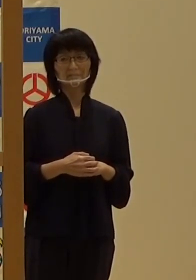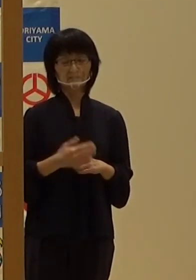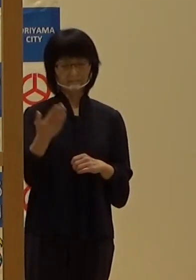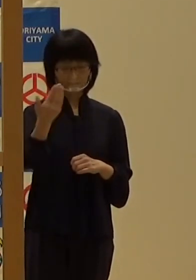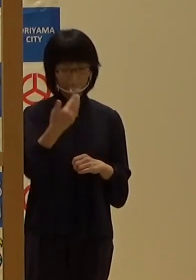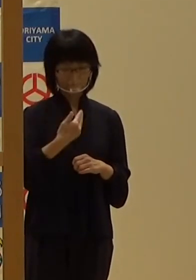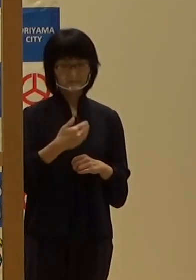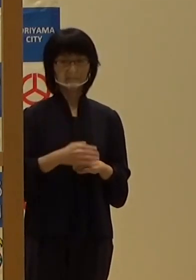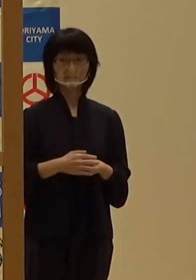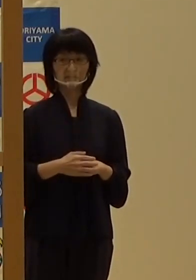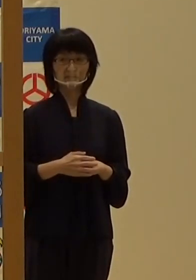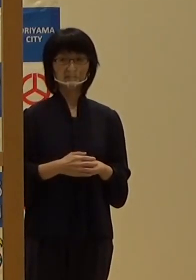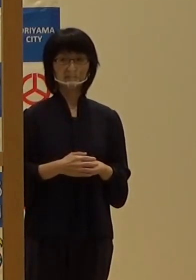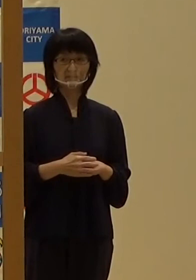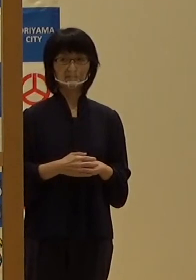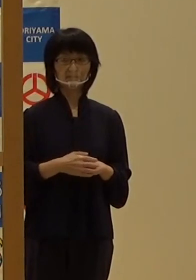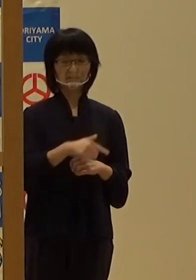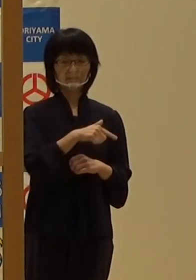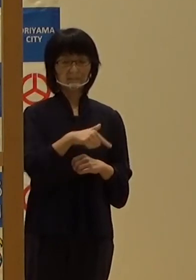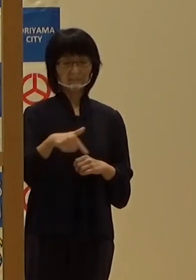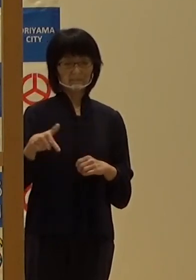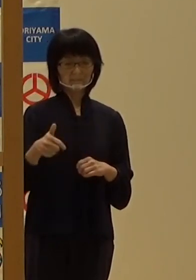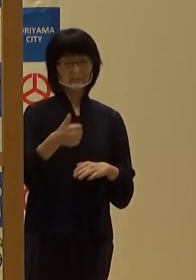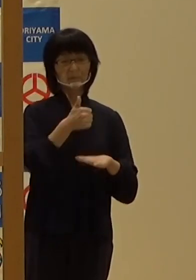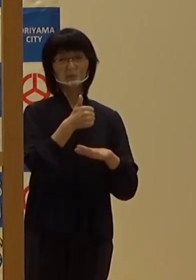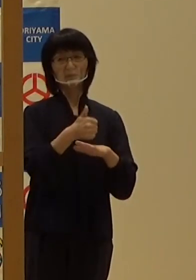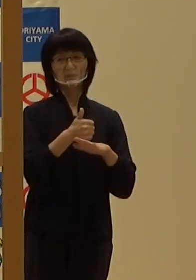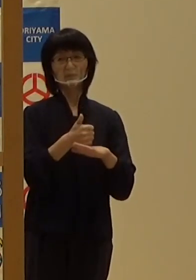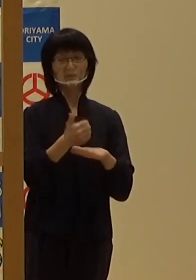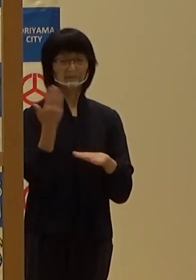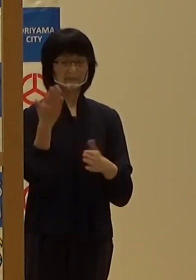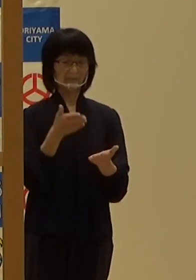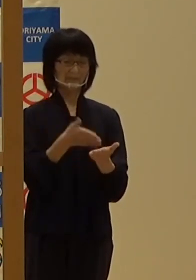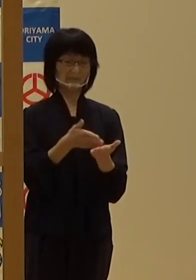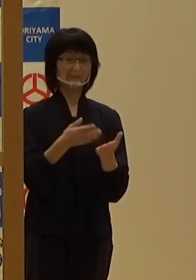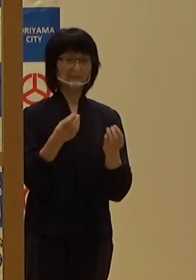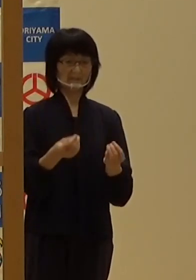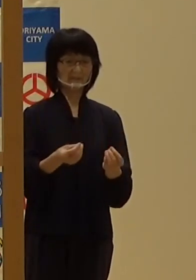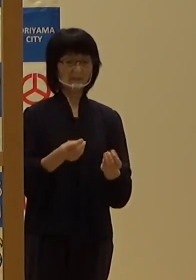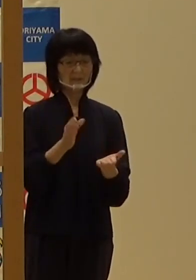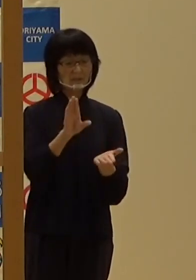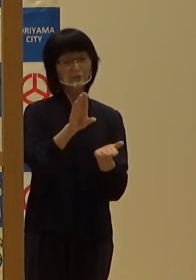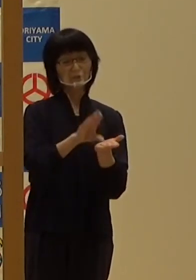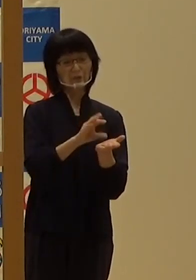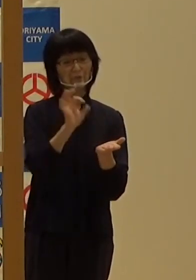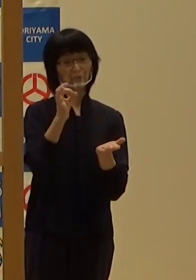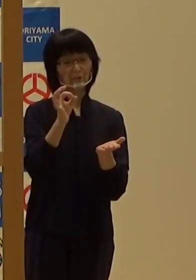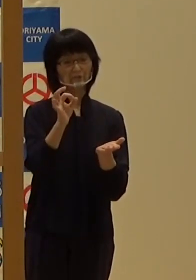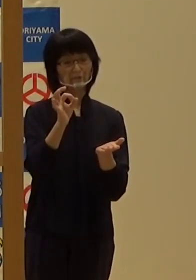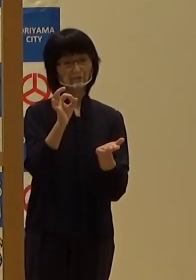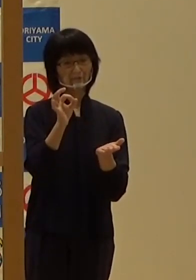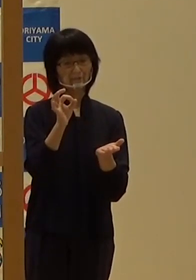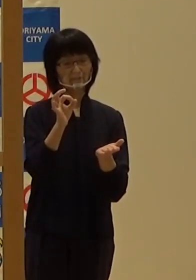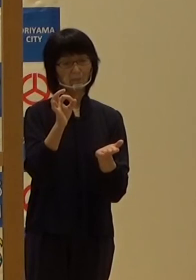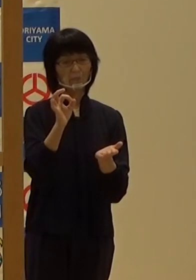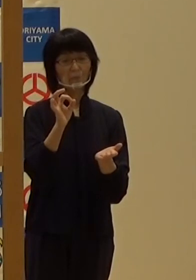追加で、先ほど部長がちらっと駐車場有料化とおっしゃったんですけど、今も有料なん